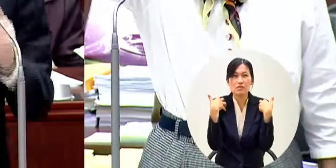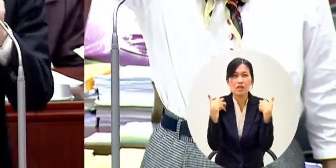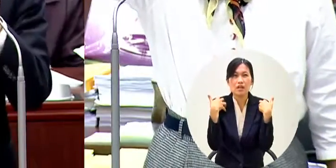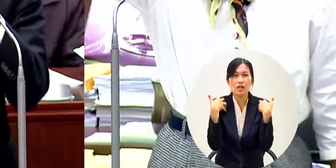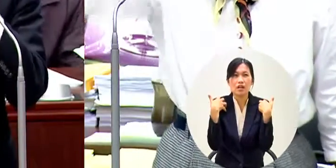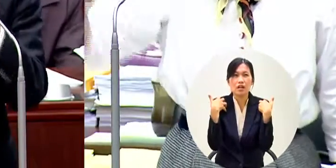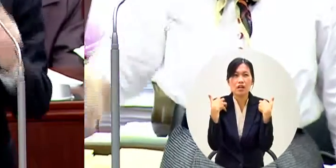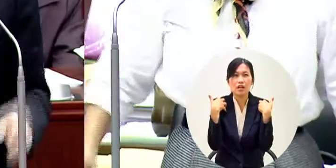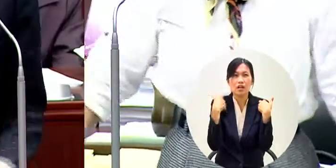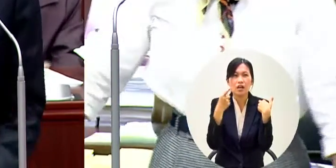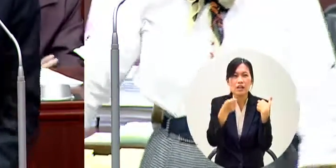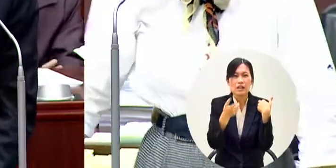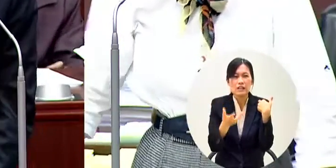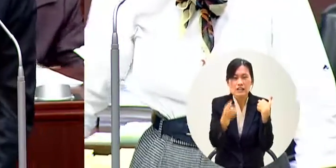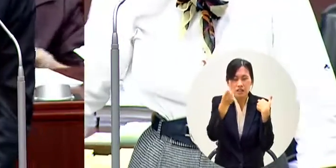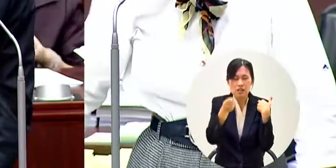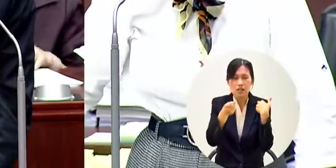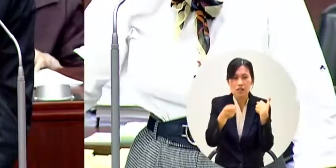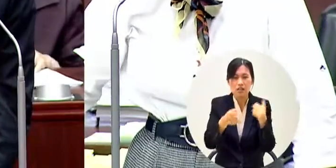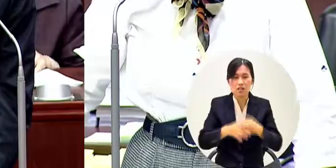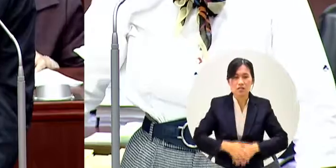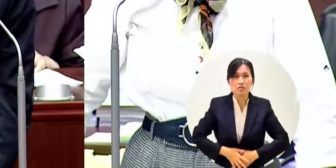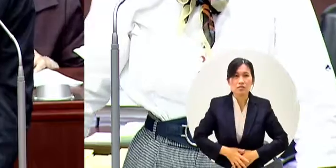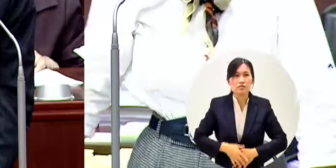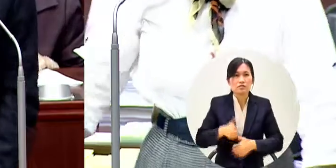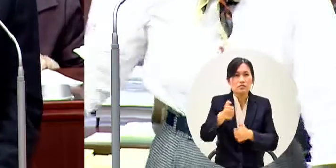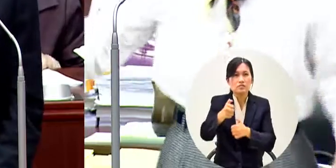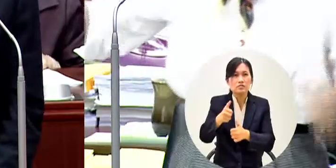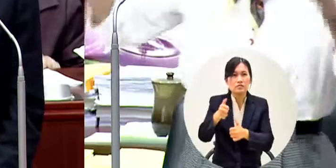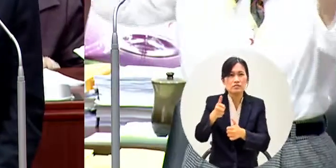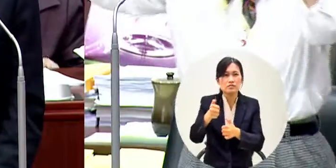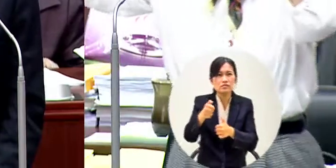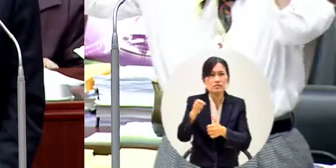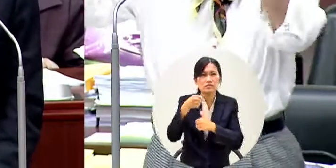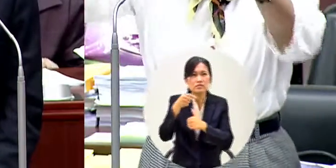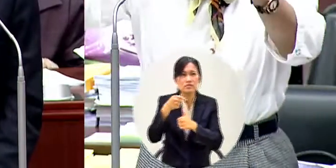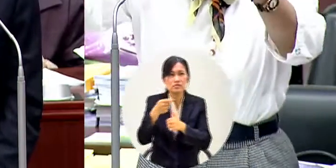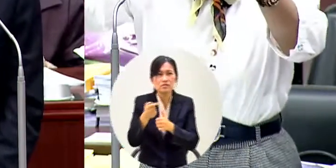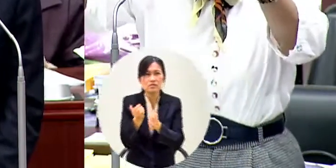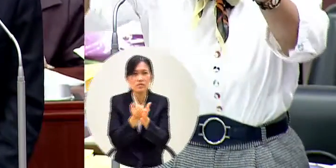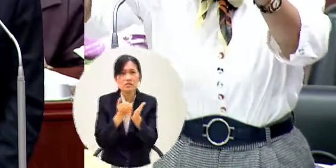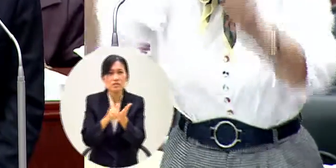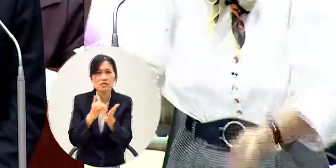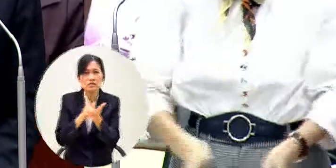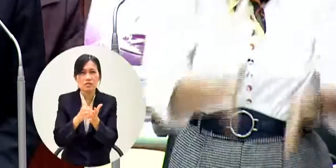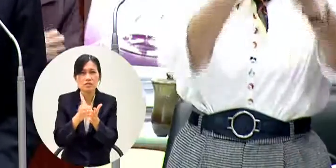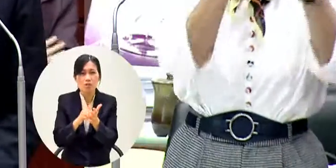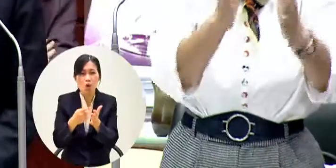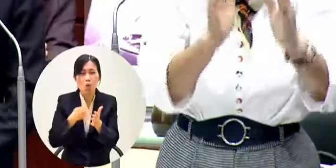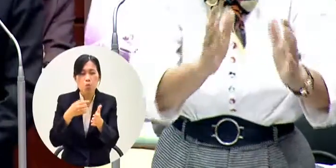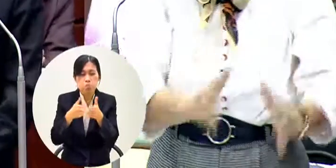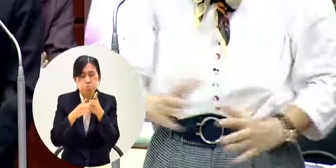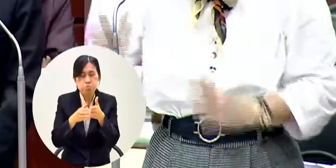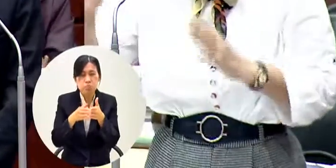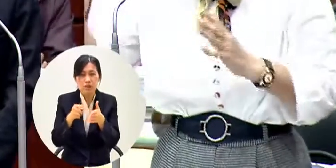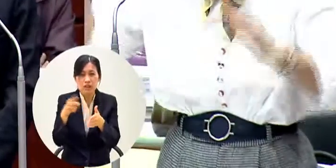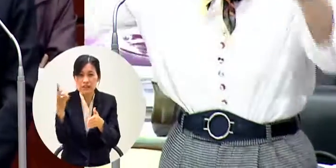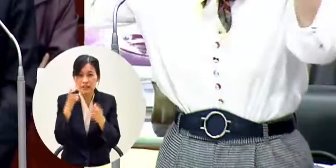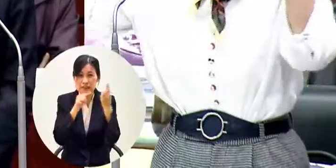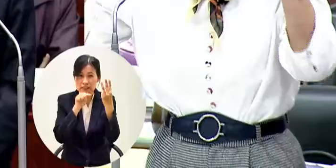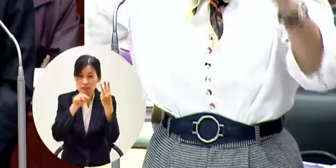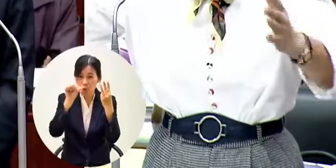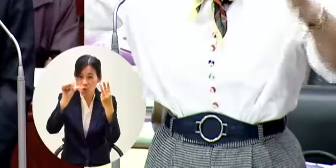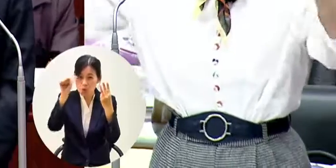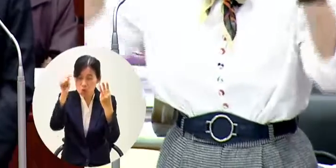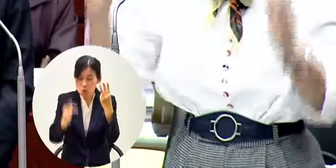你是決策的來是謝謝議員這個指教那麼基本上我們的預算都是四點我要結果就是這個三點五億以上